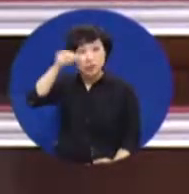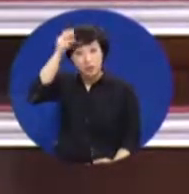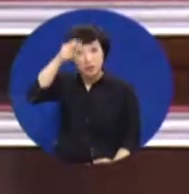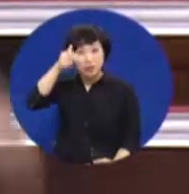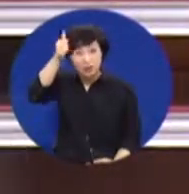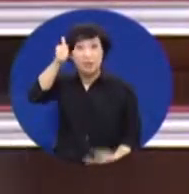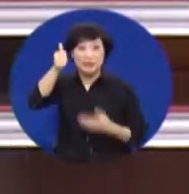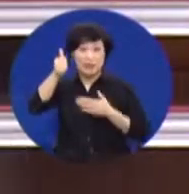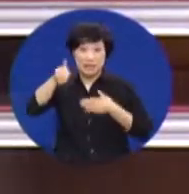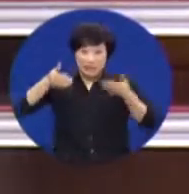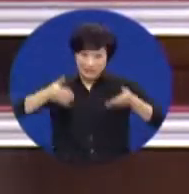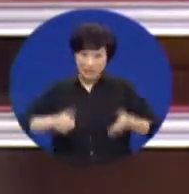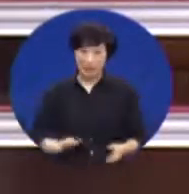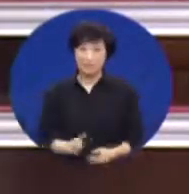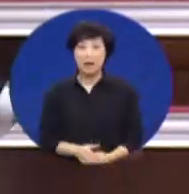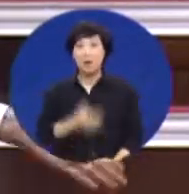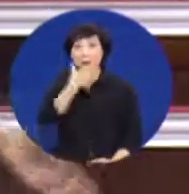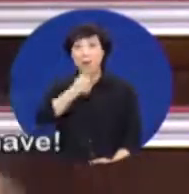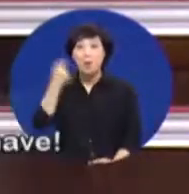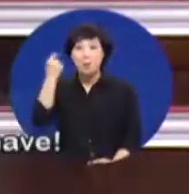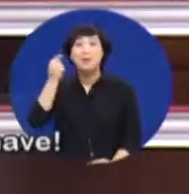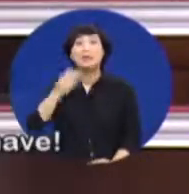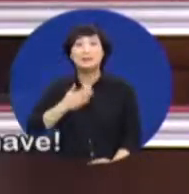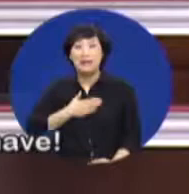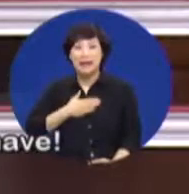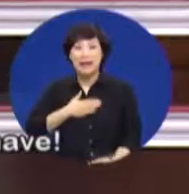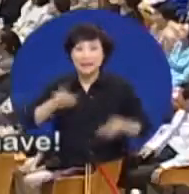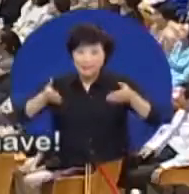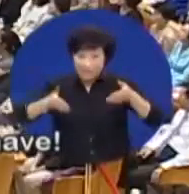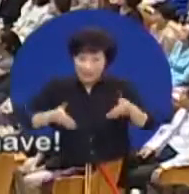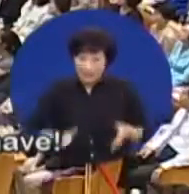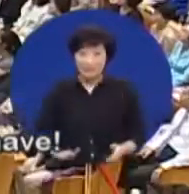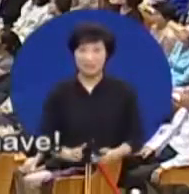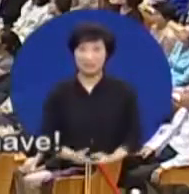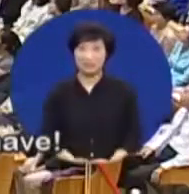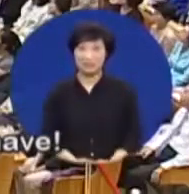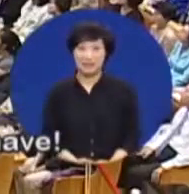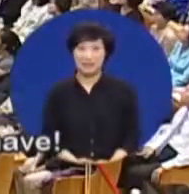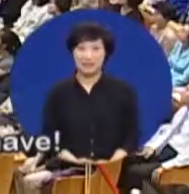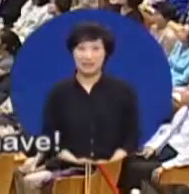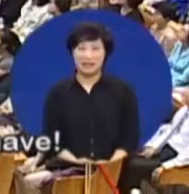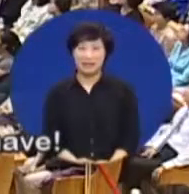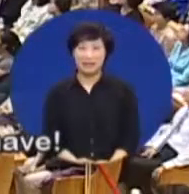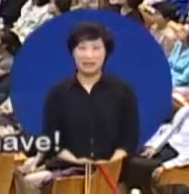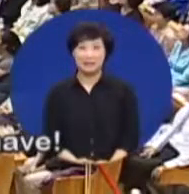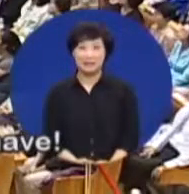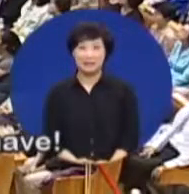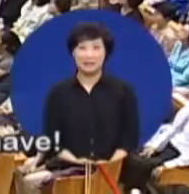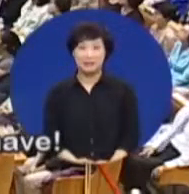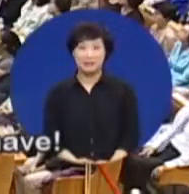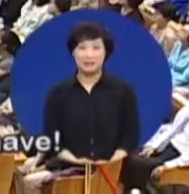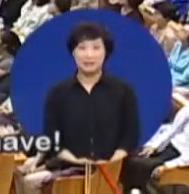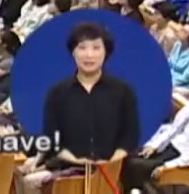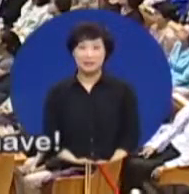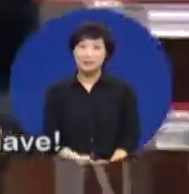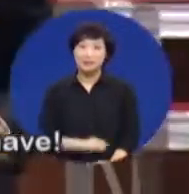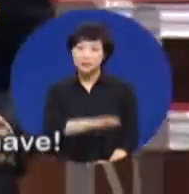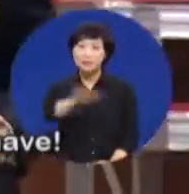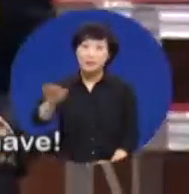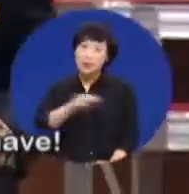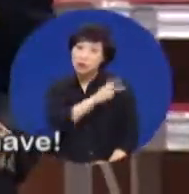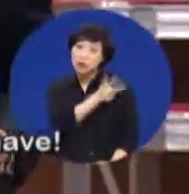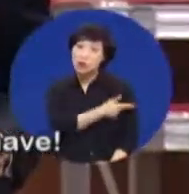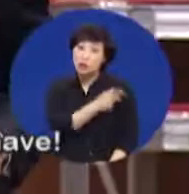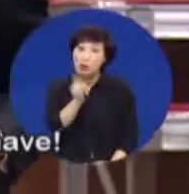나를 낳았다. 복음으로 나를 낳았다 할 때 우리의